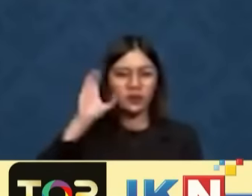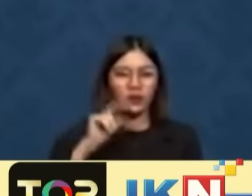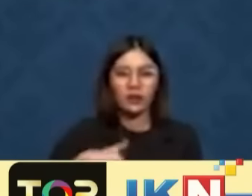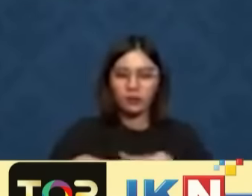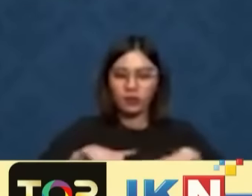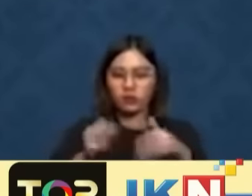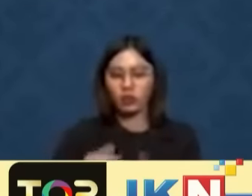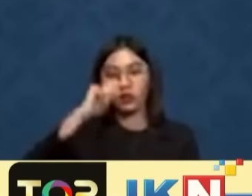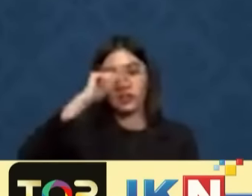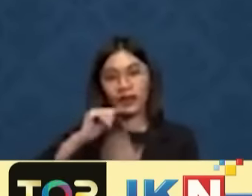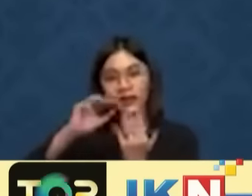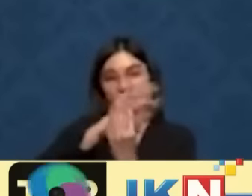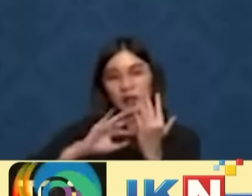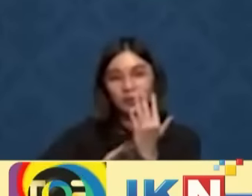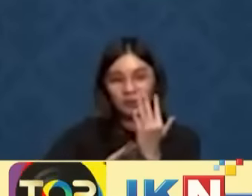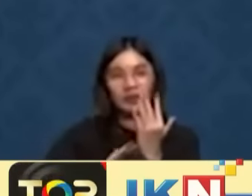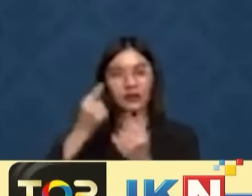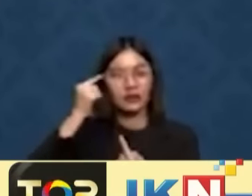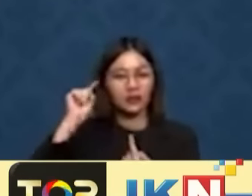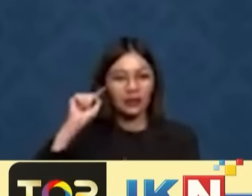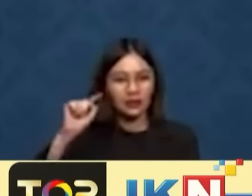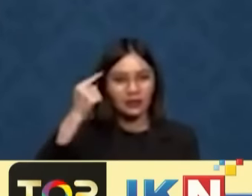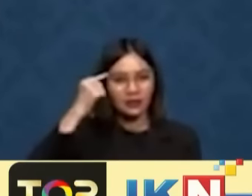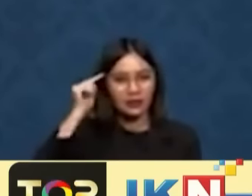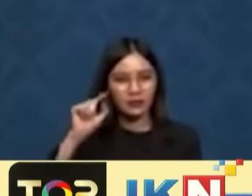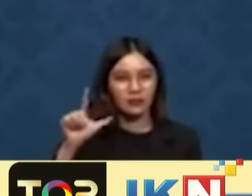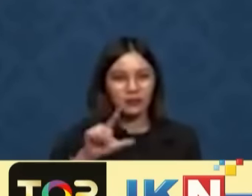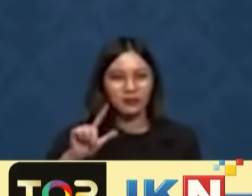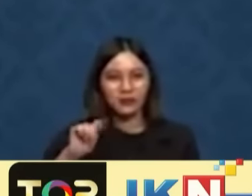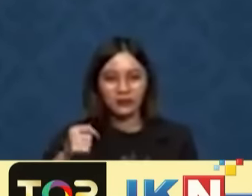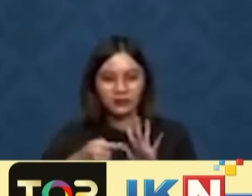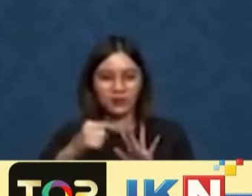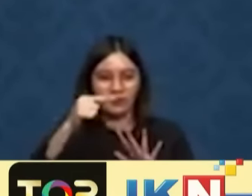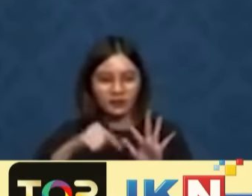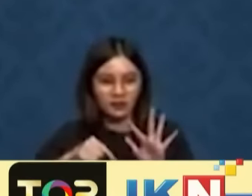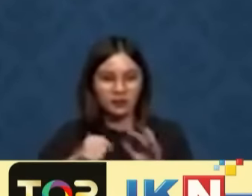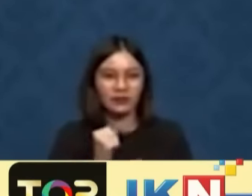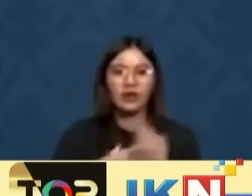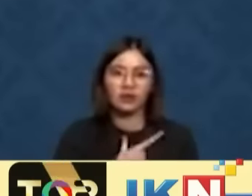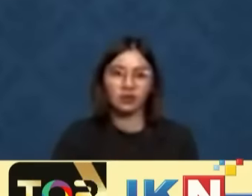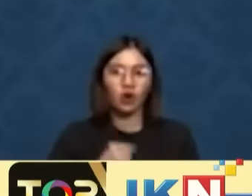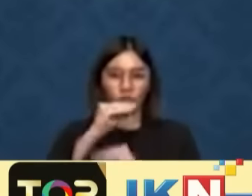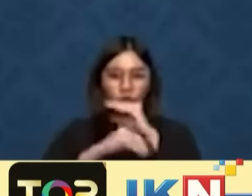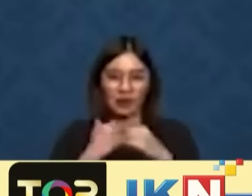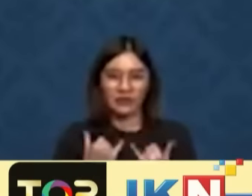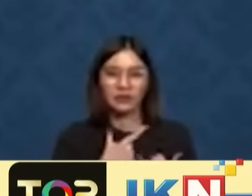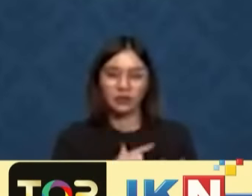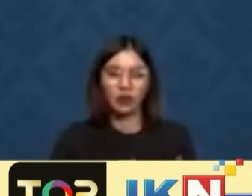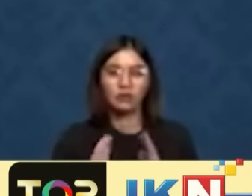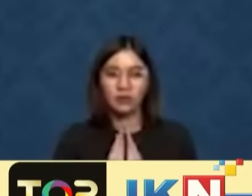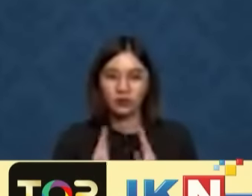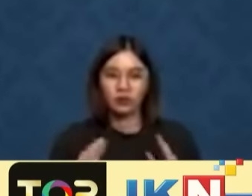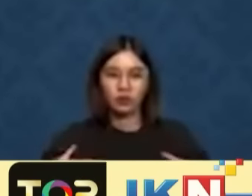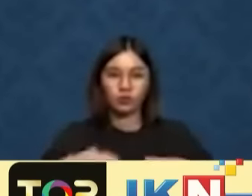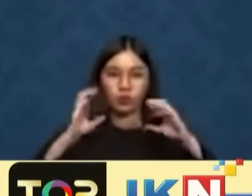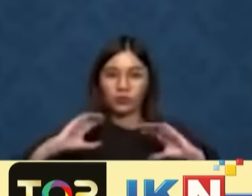นคนไทยทั้งประเทศนะครับก็คิดถึงลุงตู่นะครับที่ได้ทำโครงการดีๆให้กับพี่น้องประชาชนนะครับและก็ต้อง อภิปรายในสภาเลยน